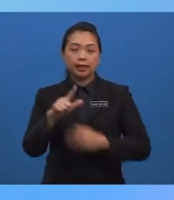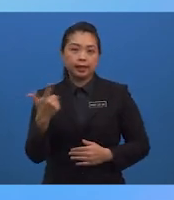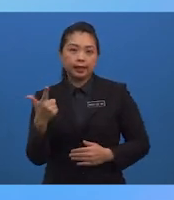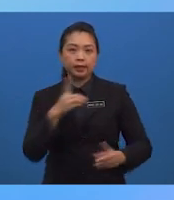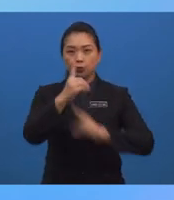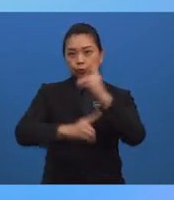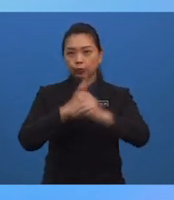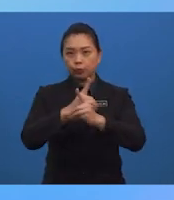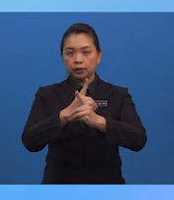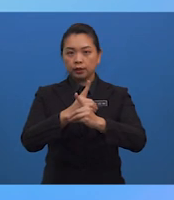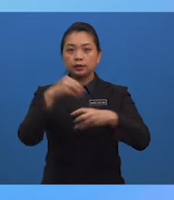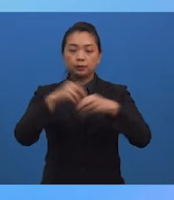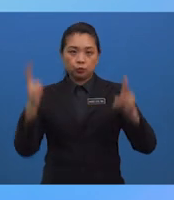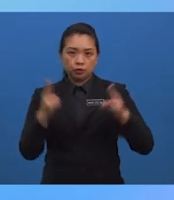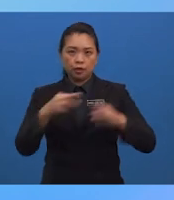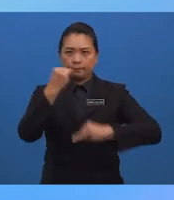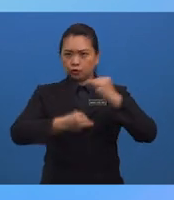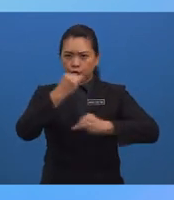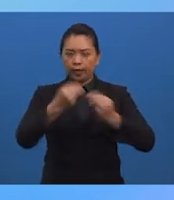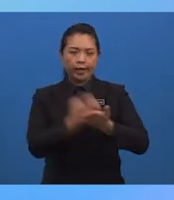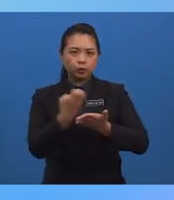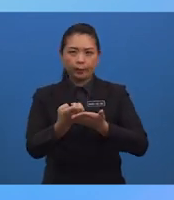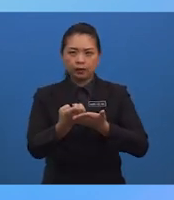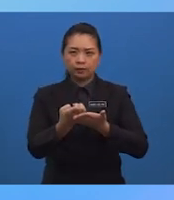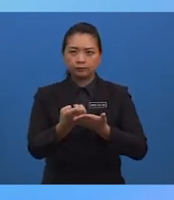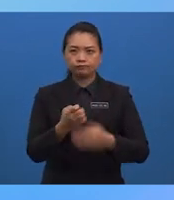dunia dalam usaha memajukan ekonominya.